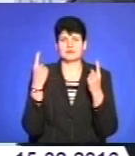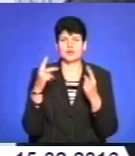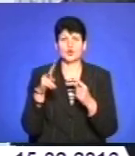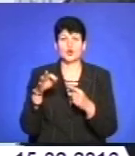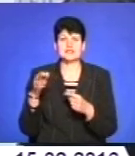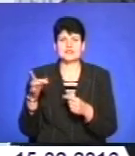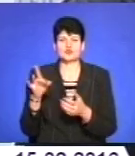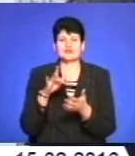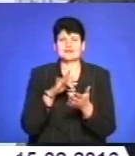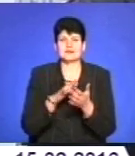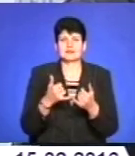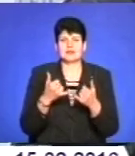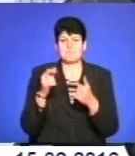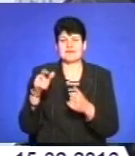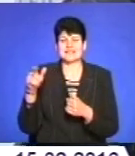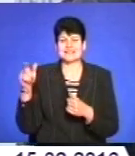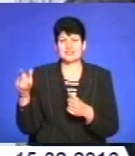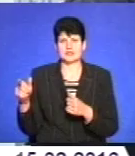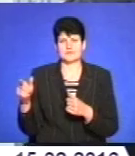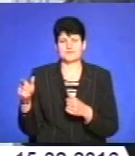логістичного центру для пасажирів